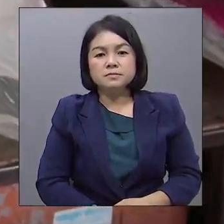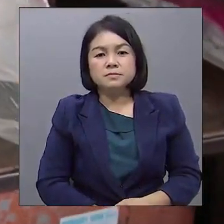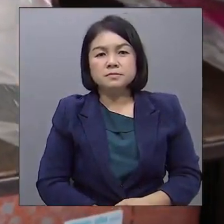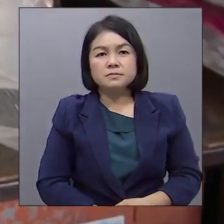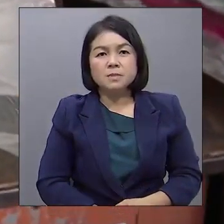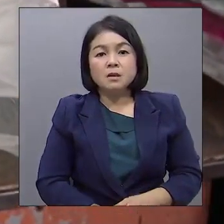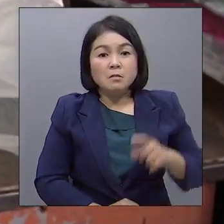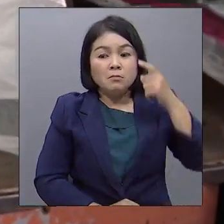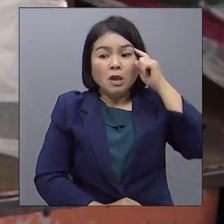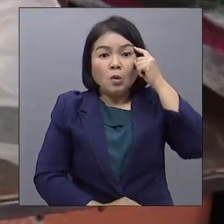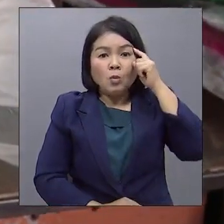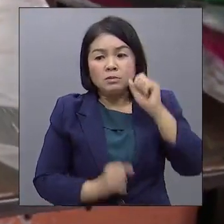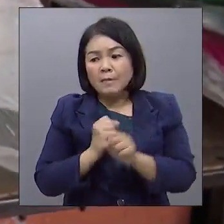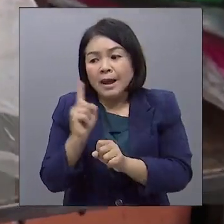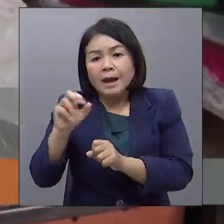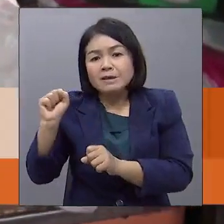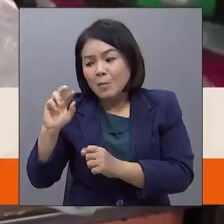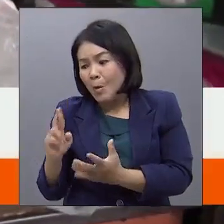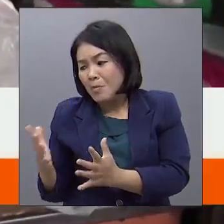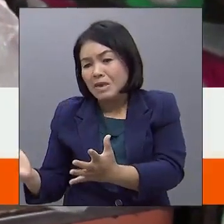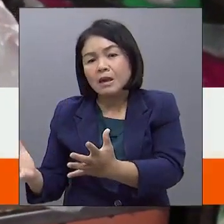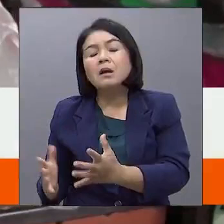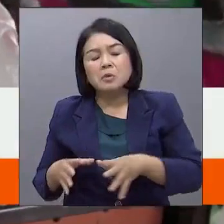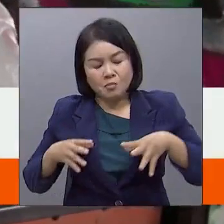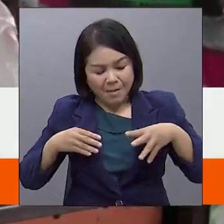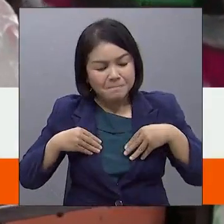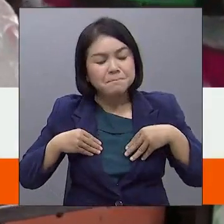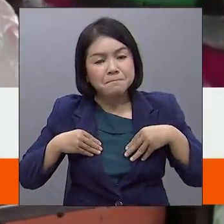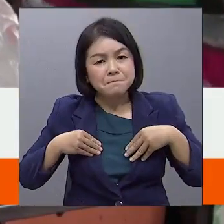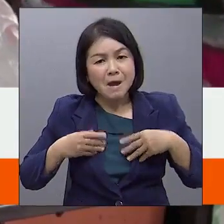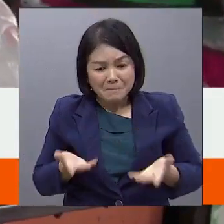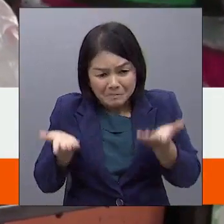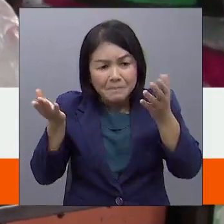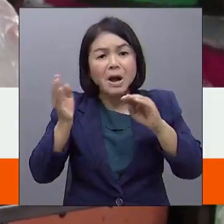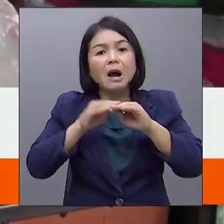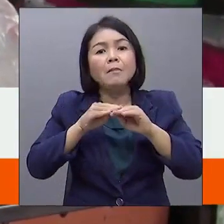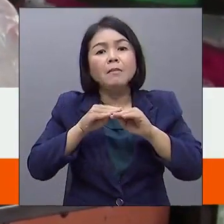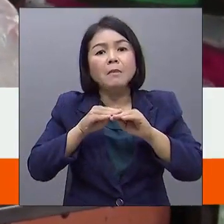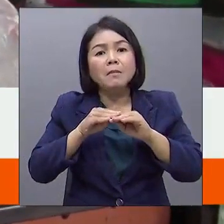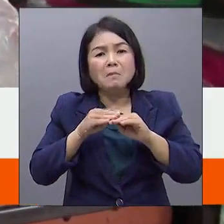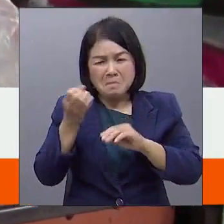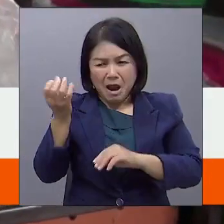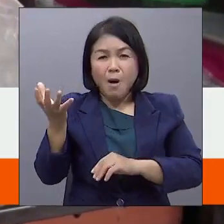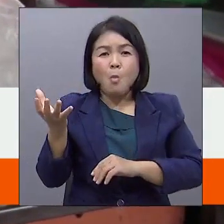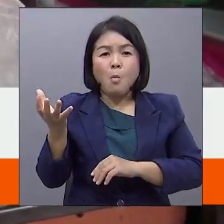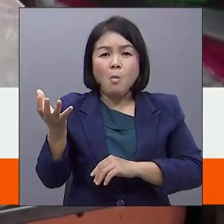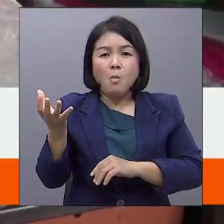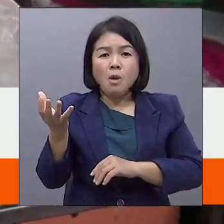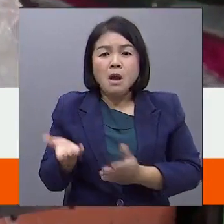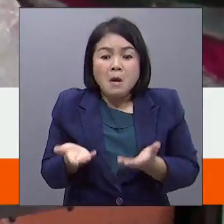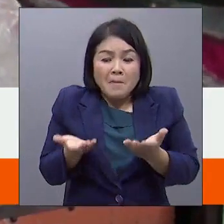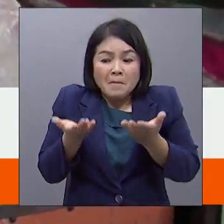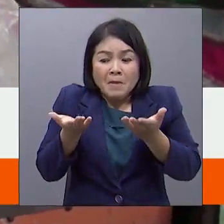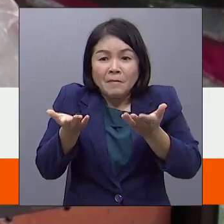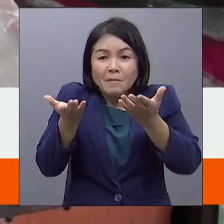ไม่รู้เตรียมไงก็รับไปแล้วเพราะว่ามันขึ้นเยอะเนาะขึ้นเรื่อยเลยอ